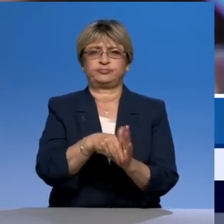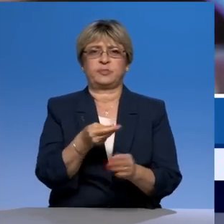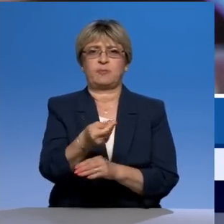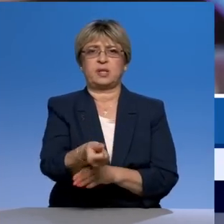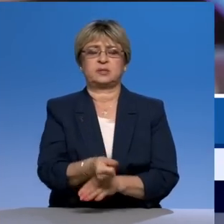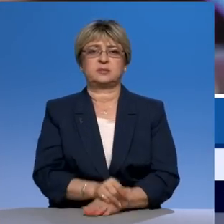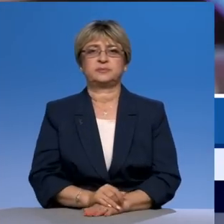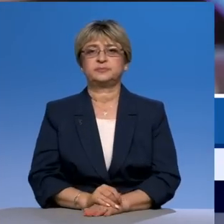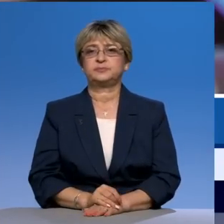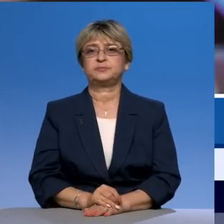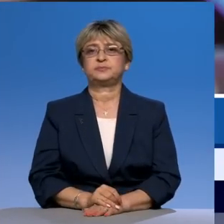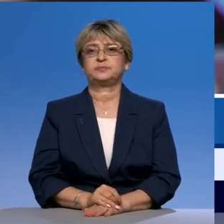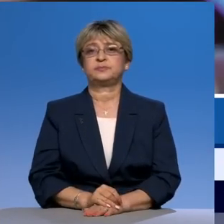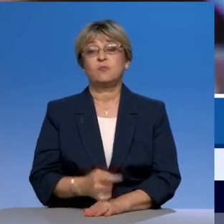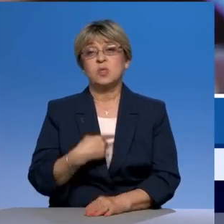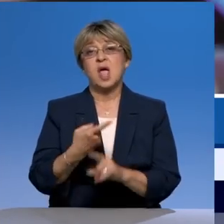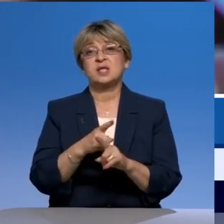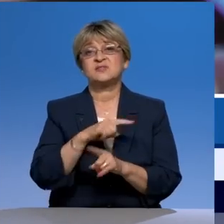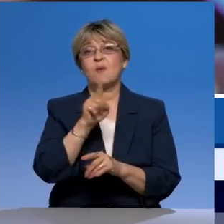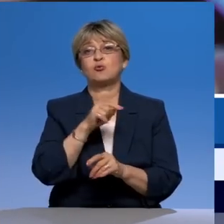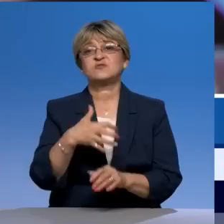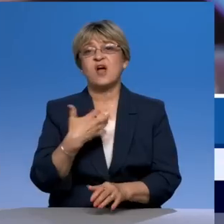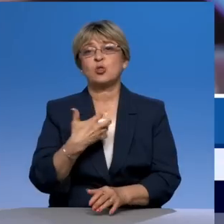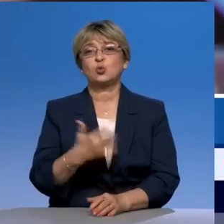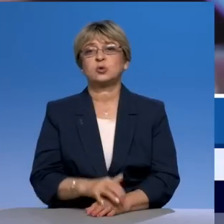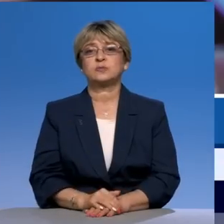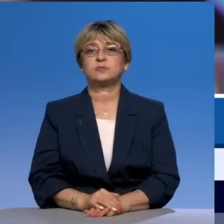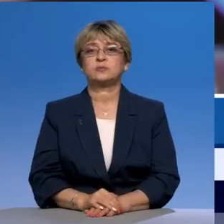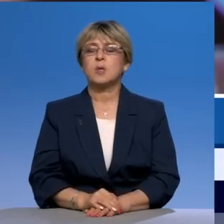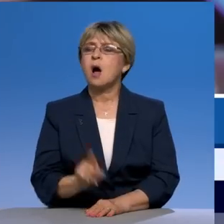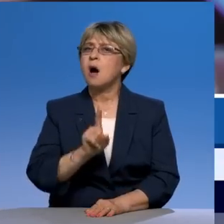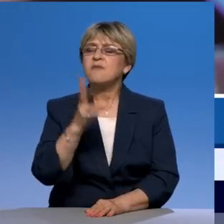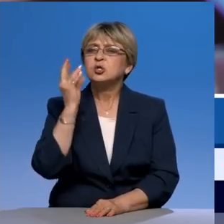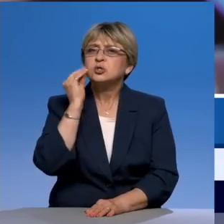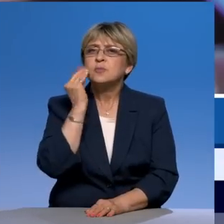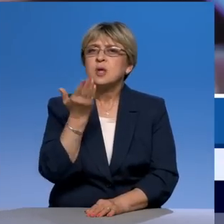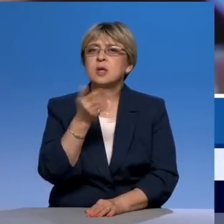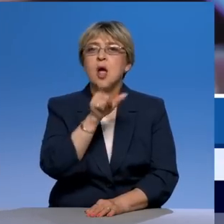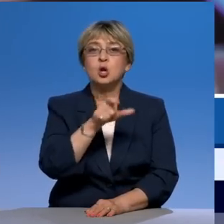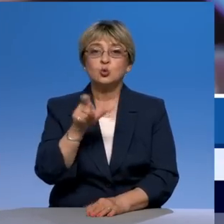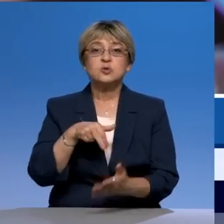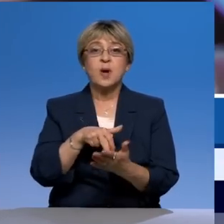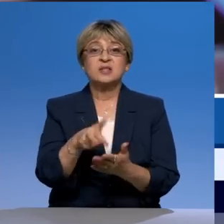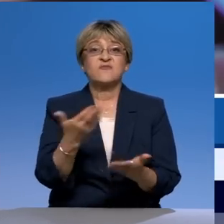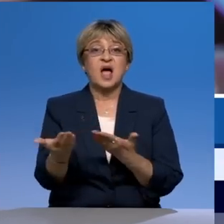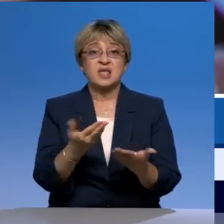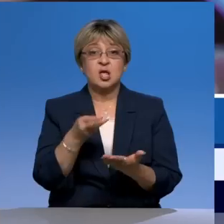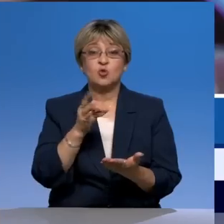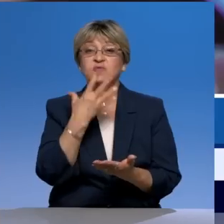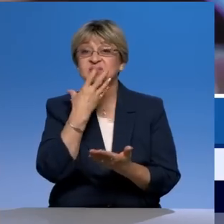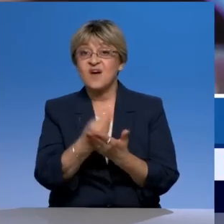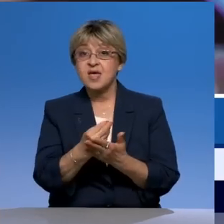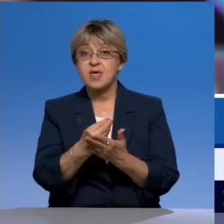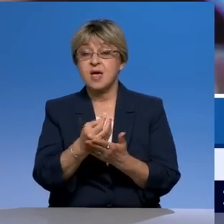этот вопрос мне волнует. Подождите, раскройте вот мысль, что вы имеете в виду? То есть люди пойдут в какие-то там свои аптеки, я не